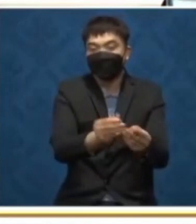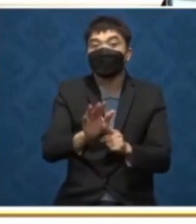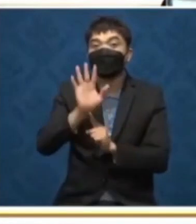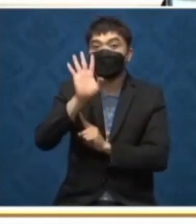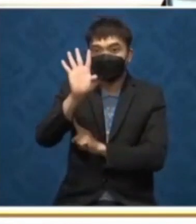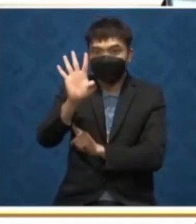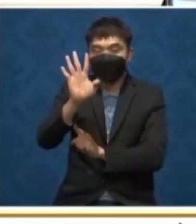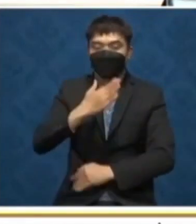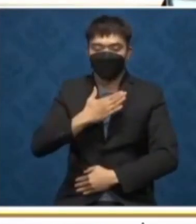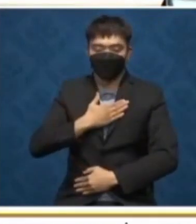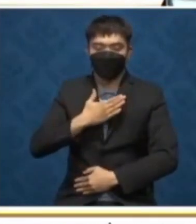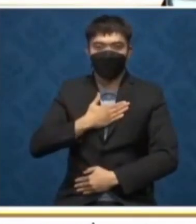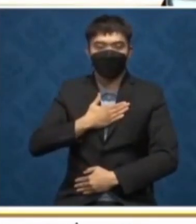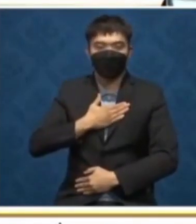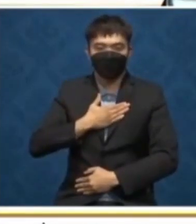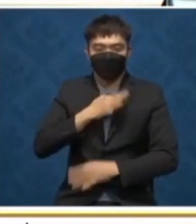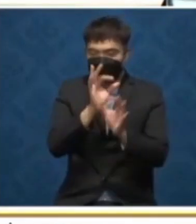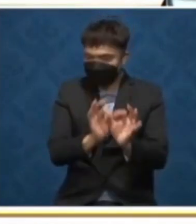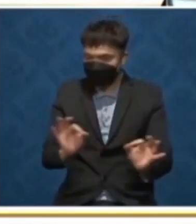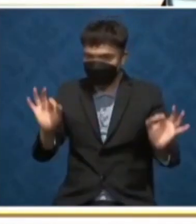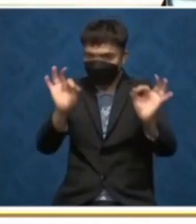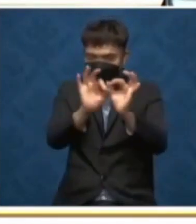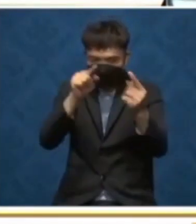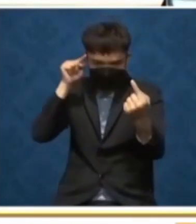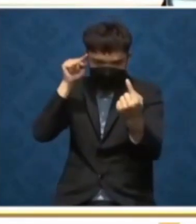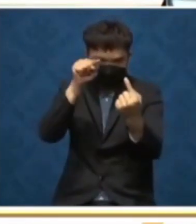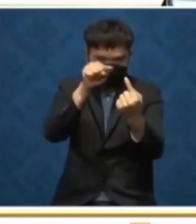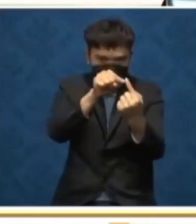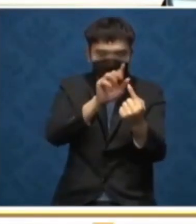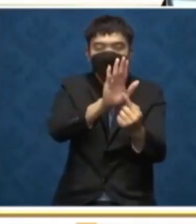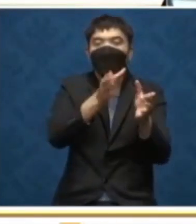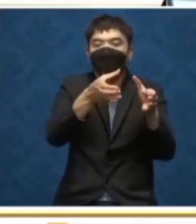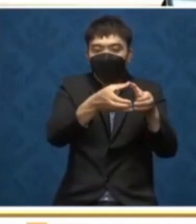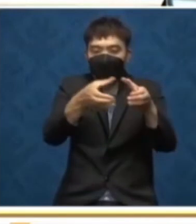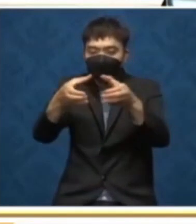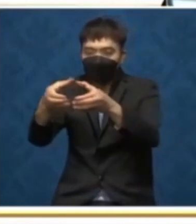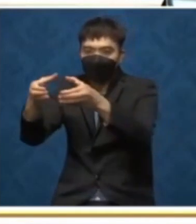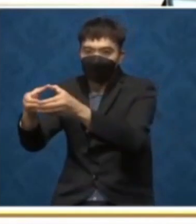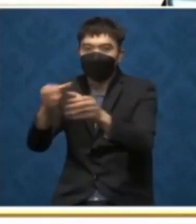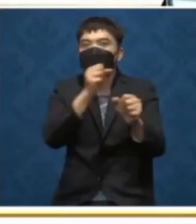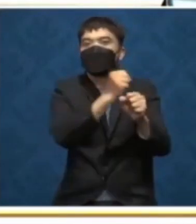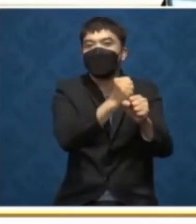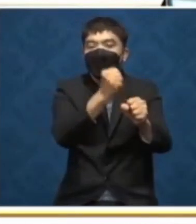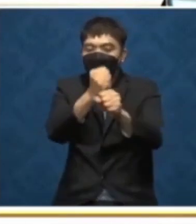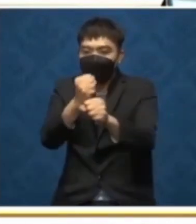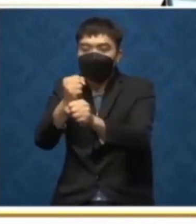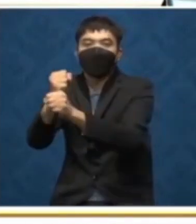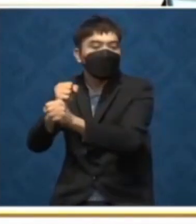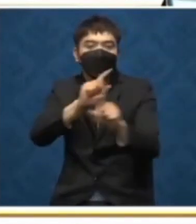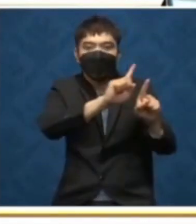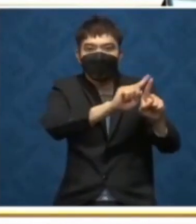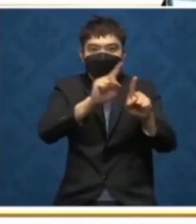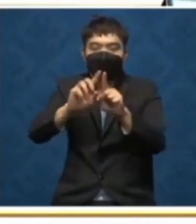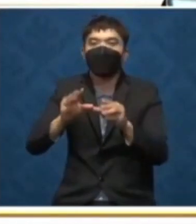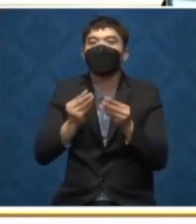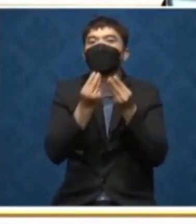ญกับการปฏิบัติงานของคณะกรรมการทุกคณะเพื่อไปแก้